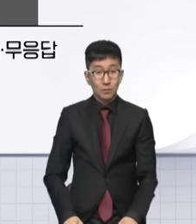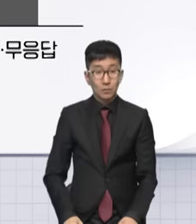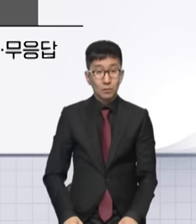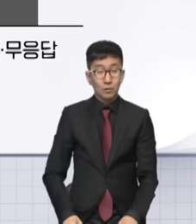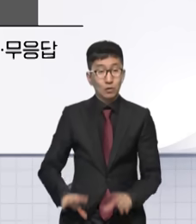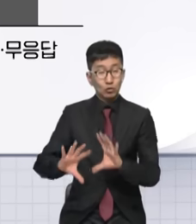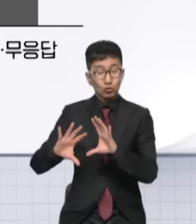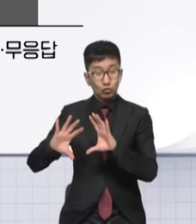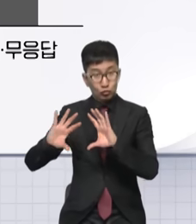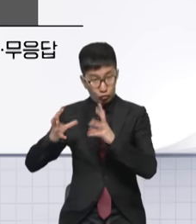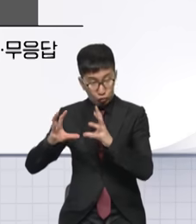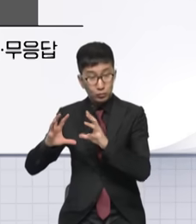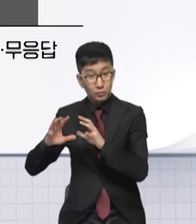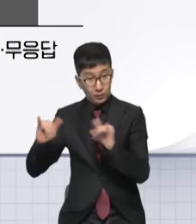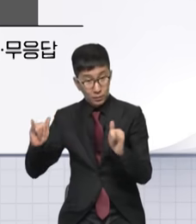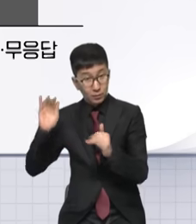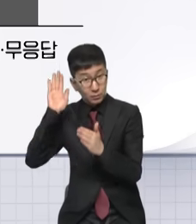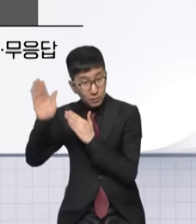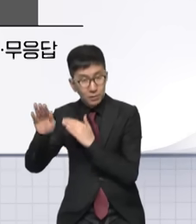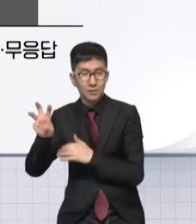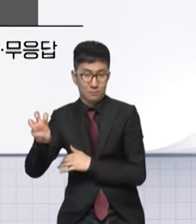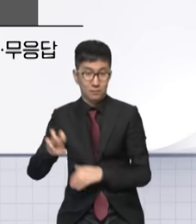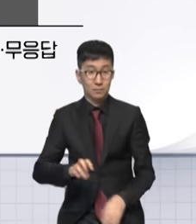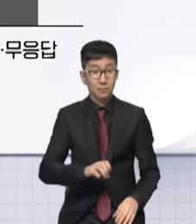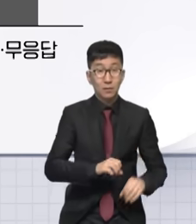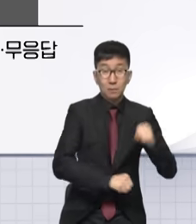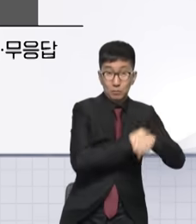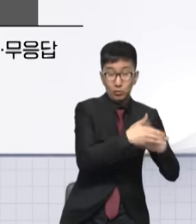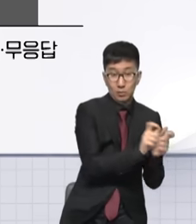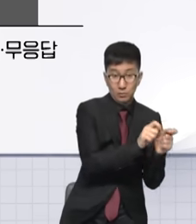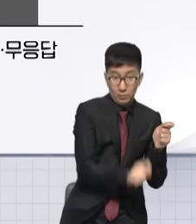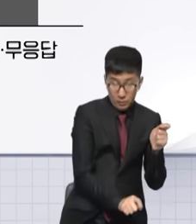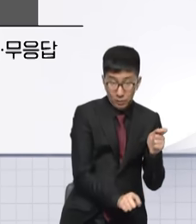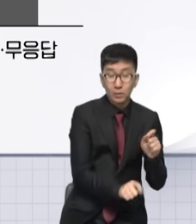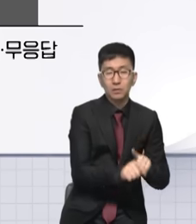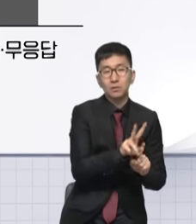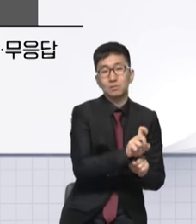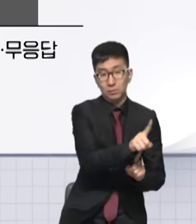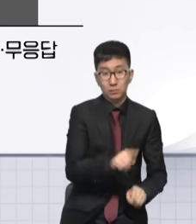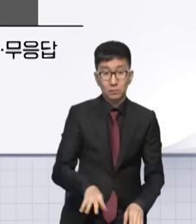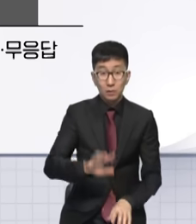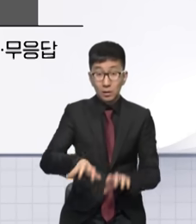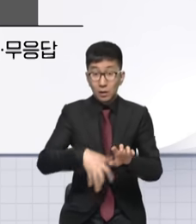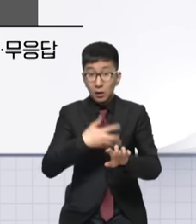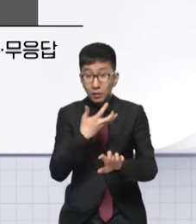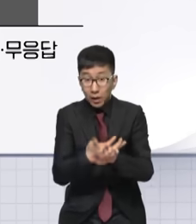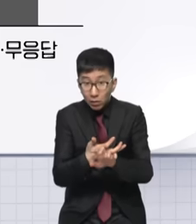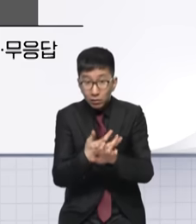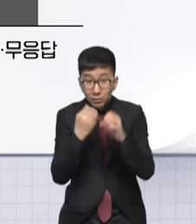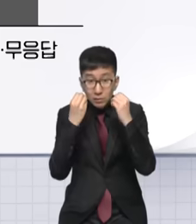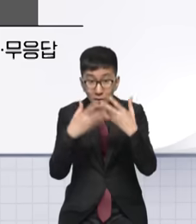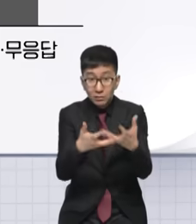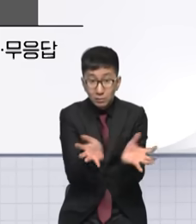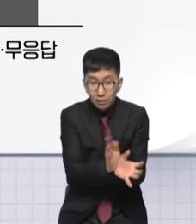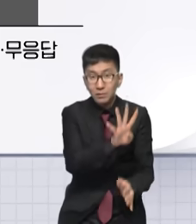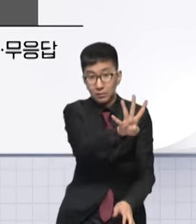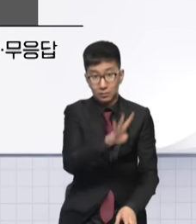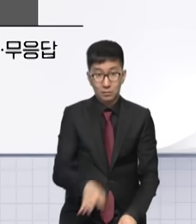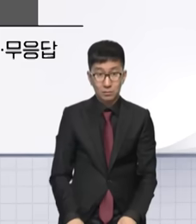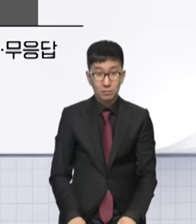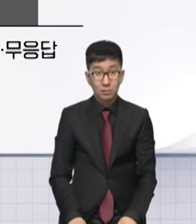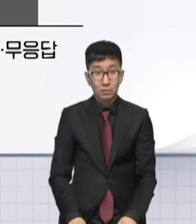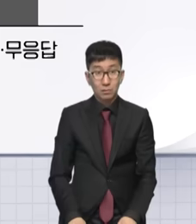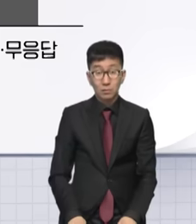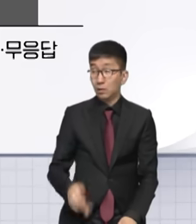주도 비례정당 21%, 개혁신당 4%였는데 민주당 주도 비례정당에 투표하겠다는 응답은